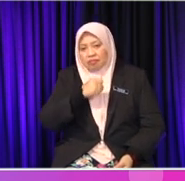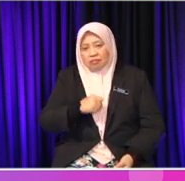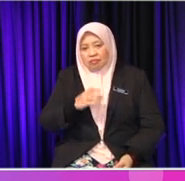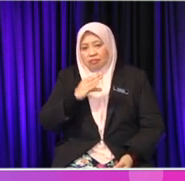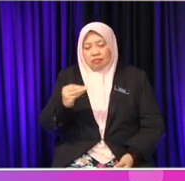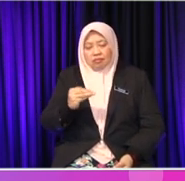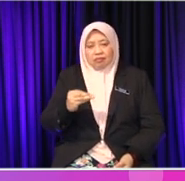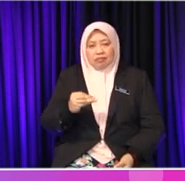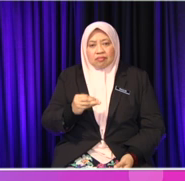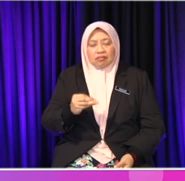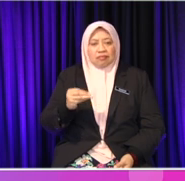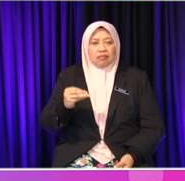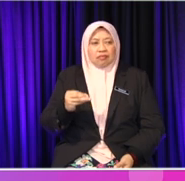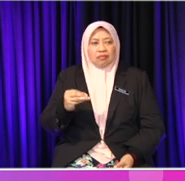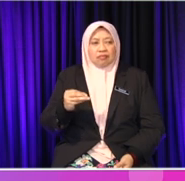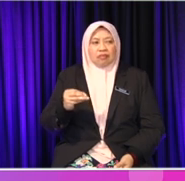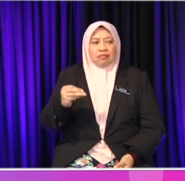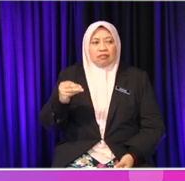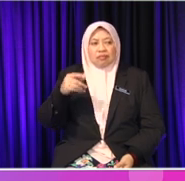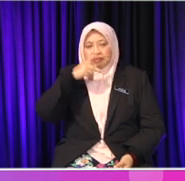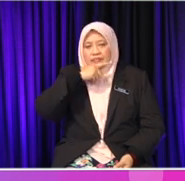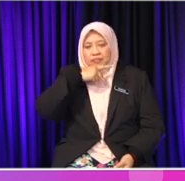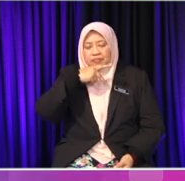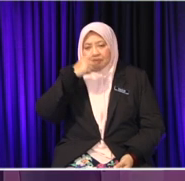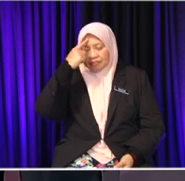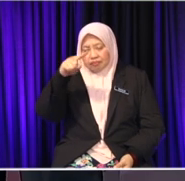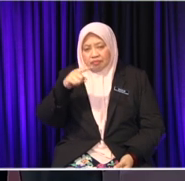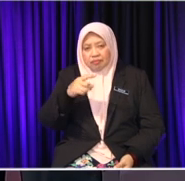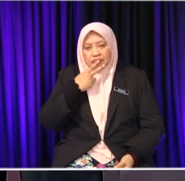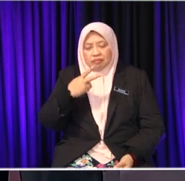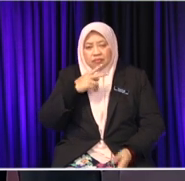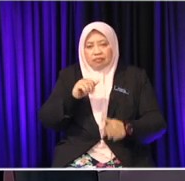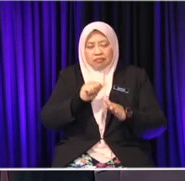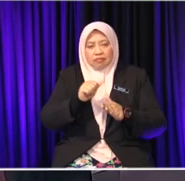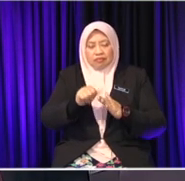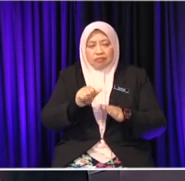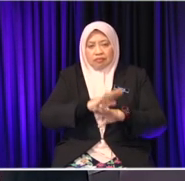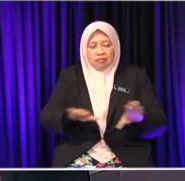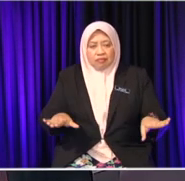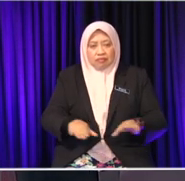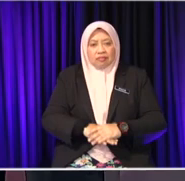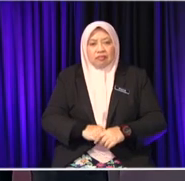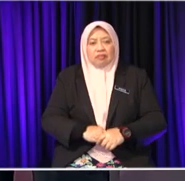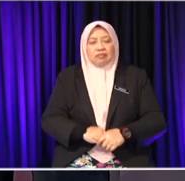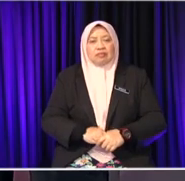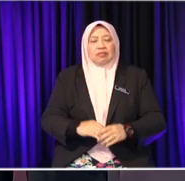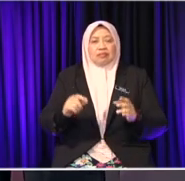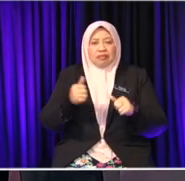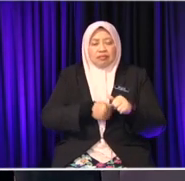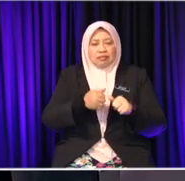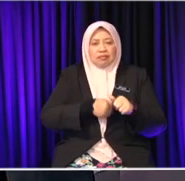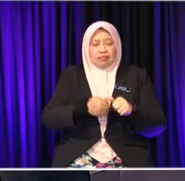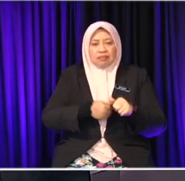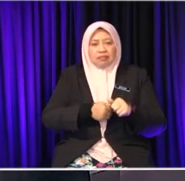setiap 1000 Ringgit Oke jadi setiap 1000 Ringgit kamar kena bahaya sebanyak dua mesin dan